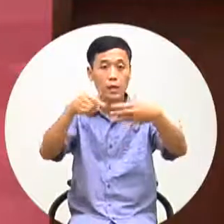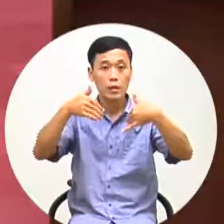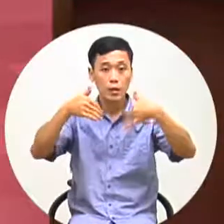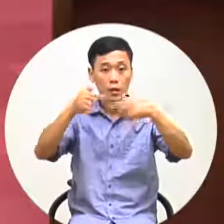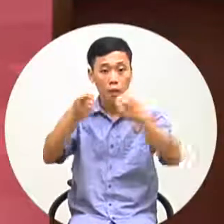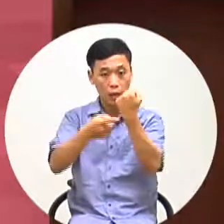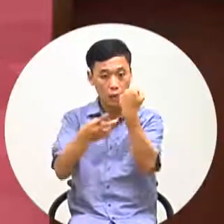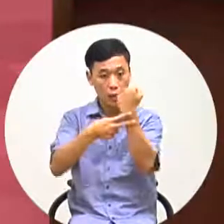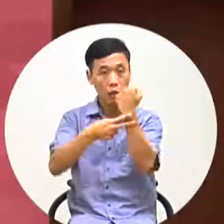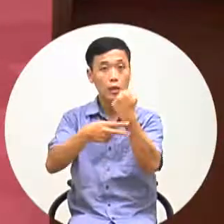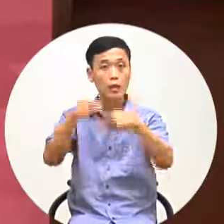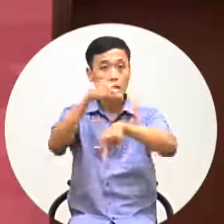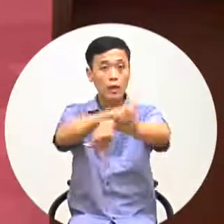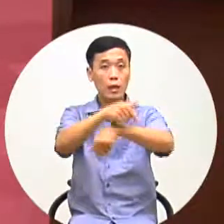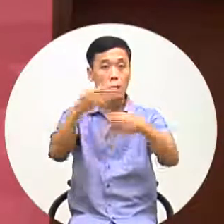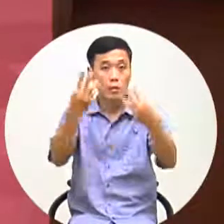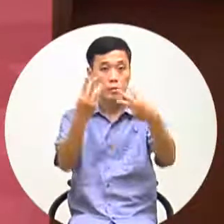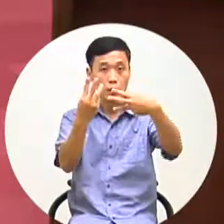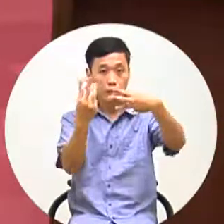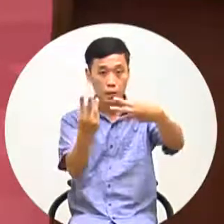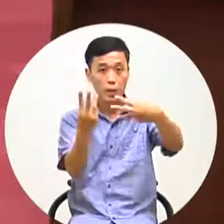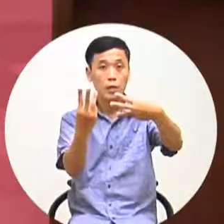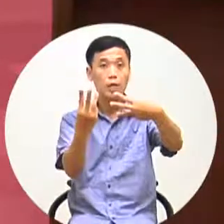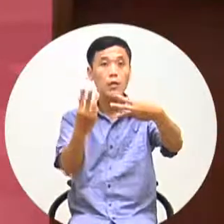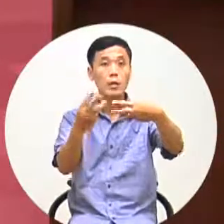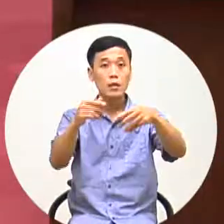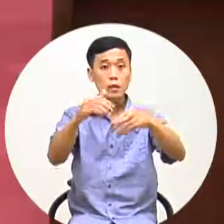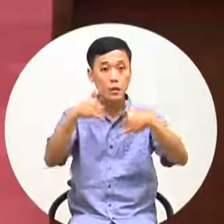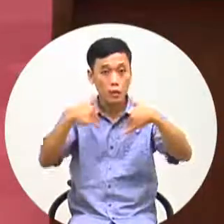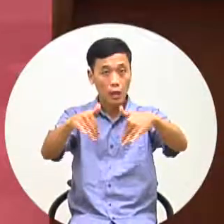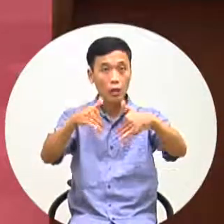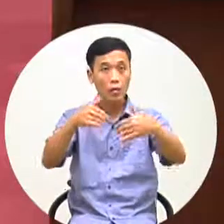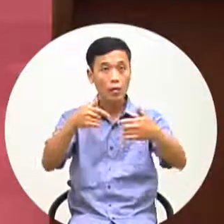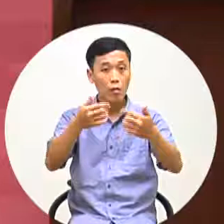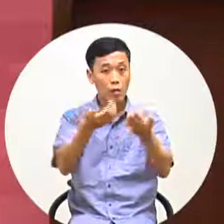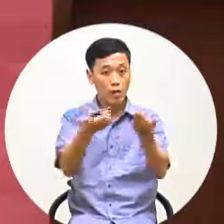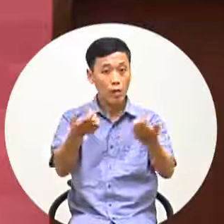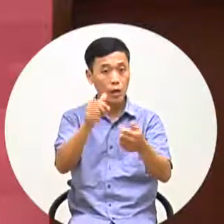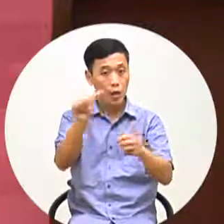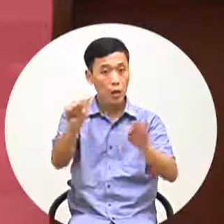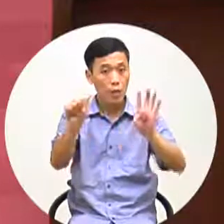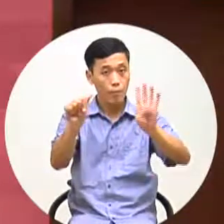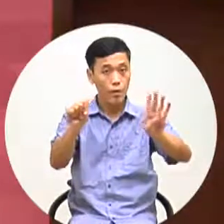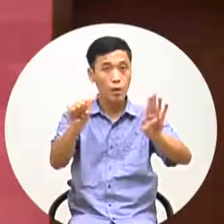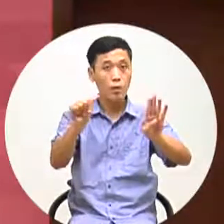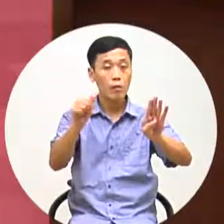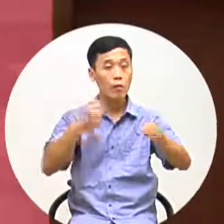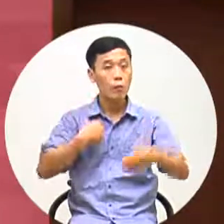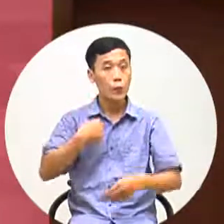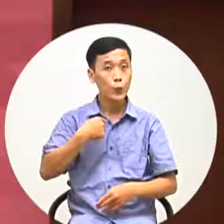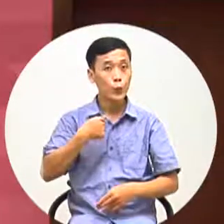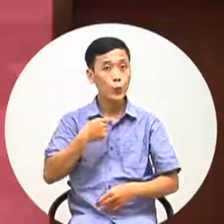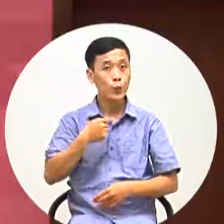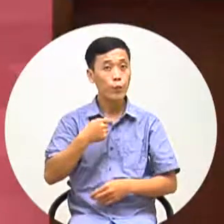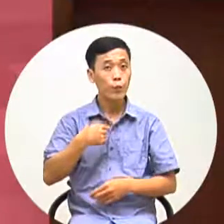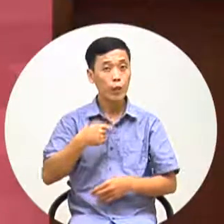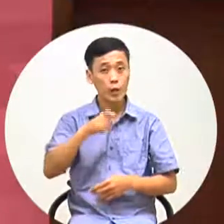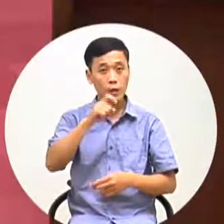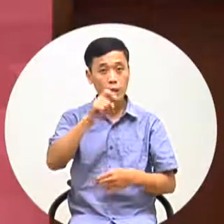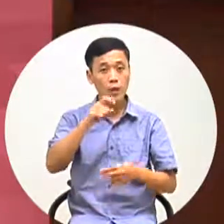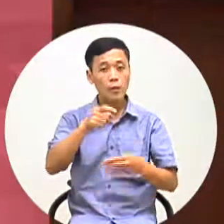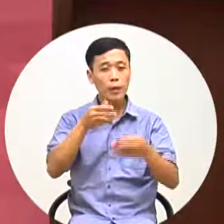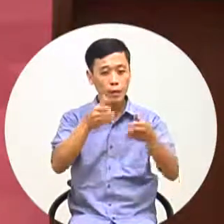接的 A B 段嘛，那我们也提，我们体谅，市政府的财政上，哦，那